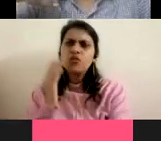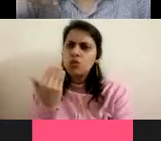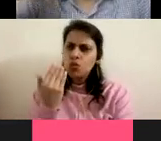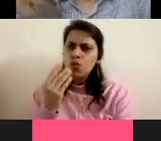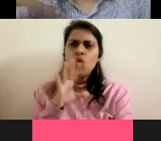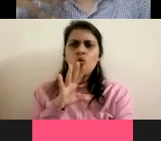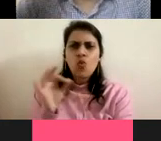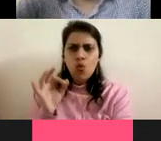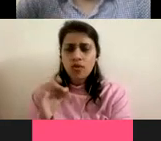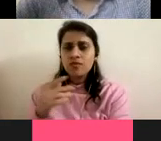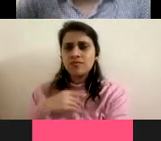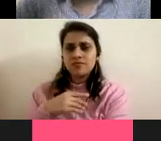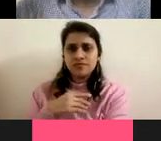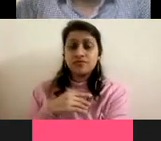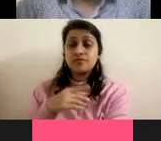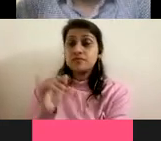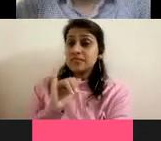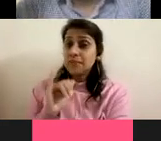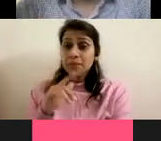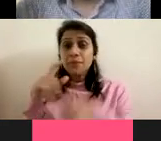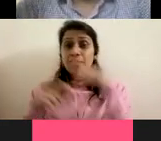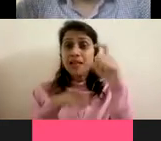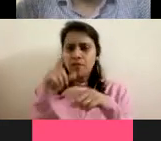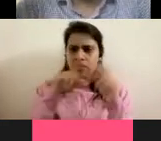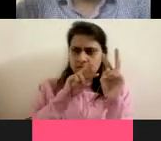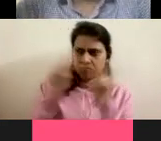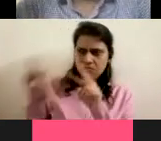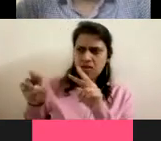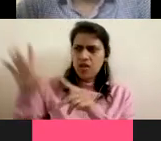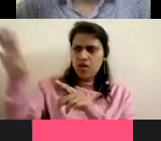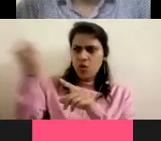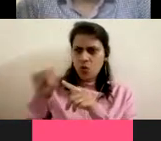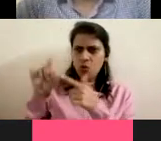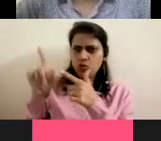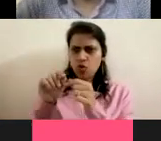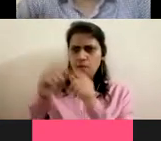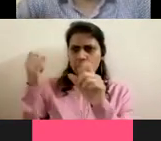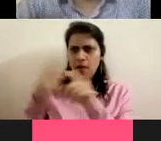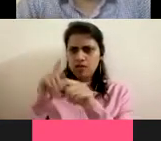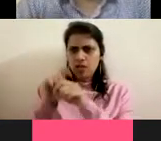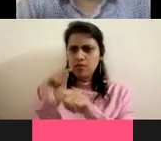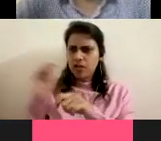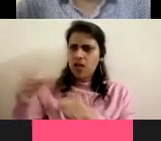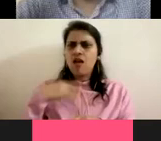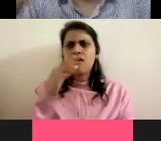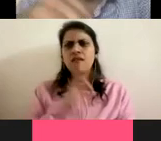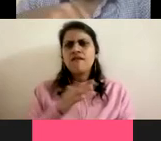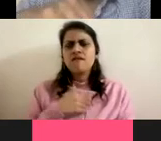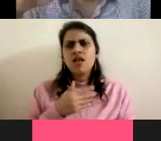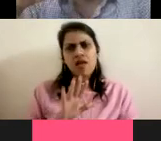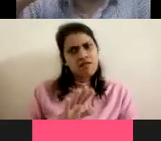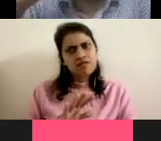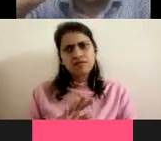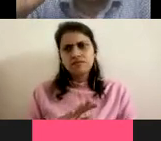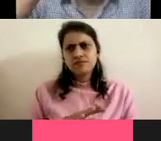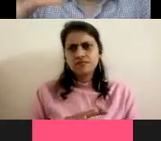बेनिफिट मिल सकता है एज एन एम्प्लॉय एंड ग्रो, दैट इज परफेक्टली फाइन. दैट इज व्हाई पैटर्न या ब्लाइंड पर्सन है एक कंपनी है